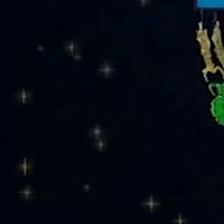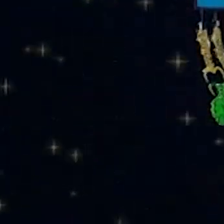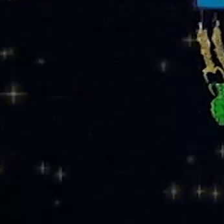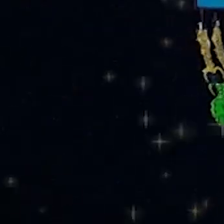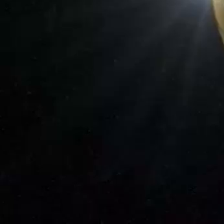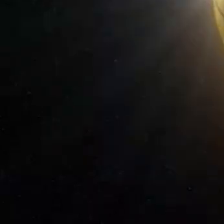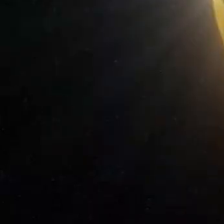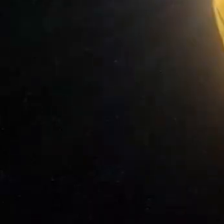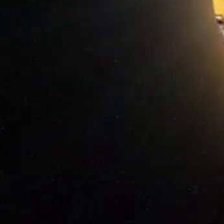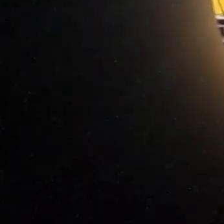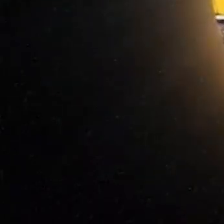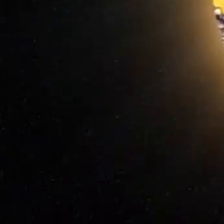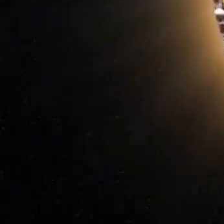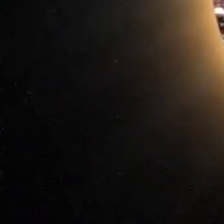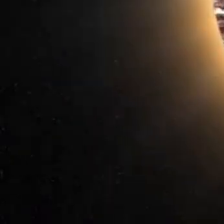ቃል